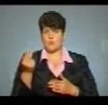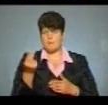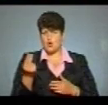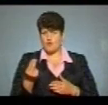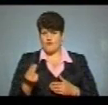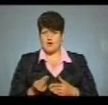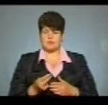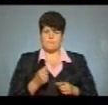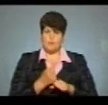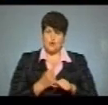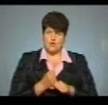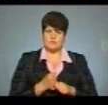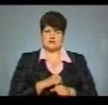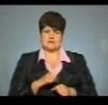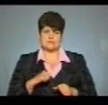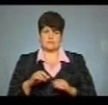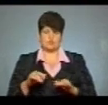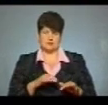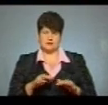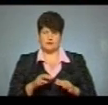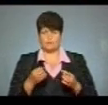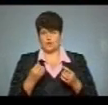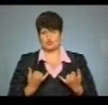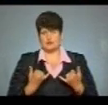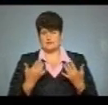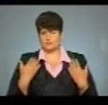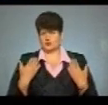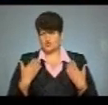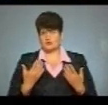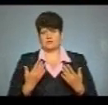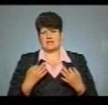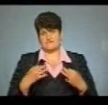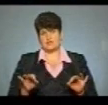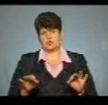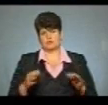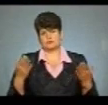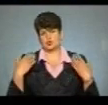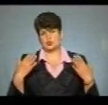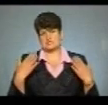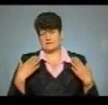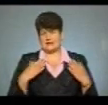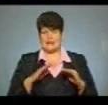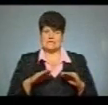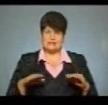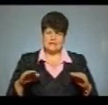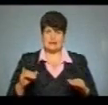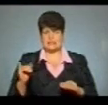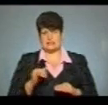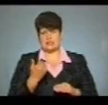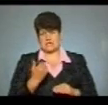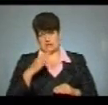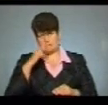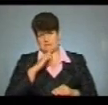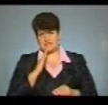по поробкам, по самоділлю, навіть просто для відпочинку, для вільного дозвілля, як і дітей, так само і для їх